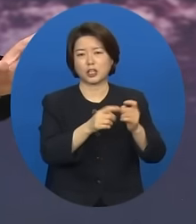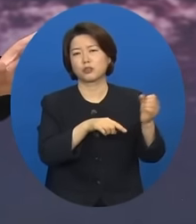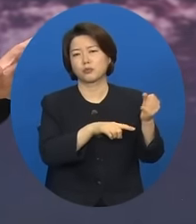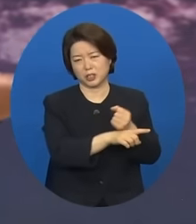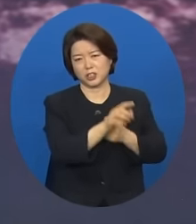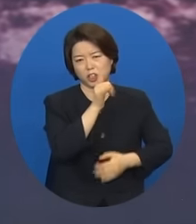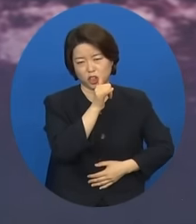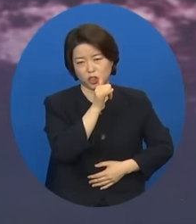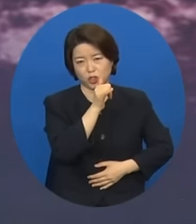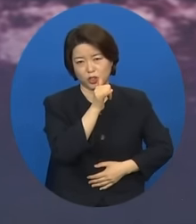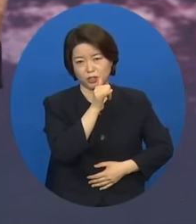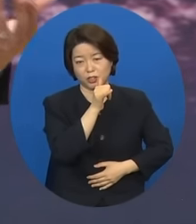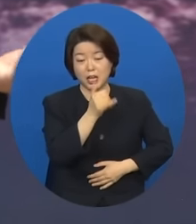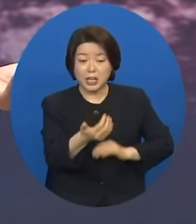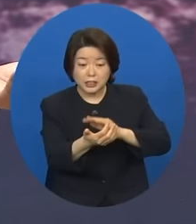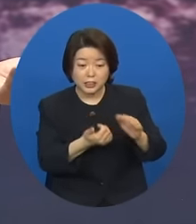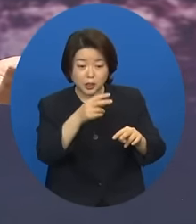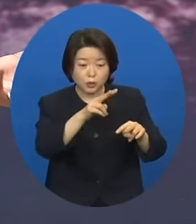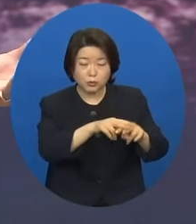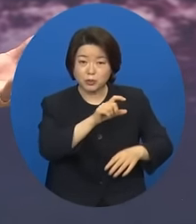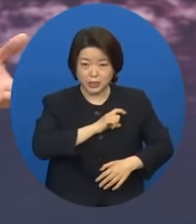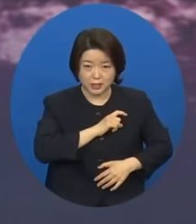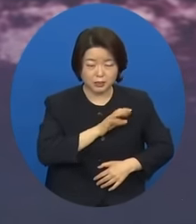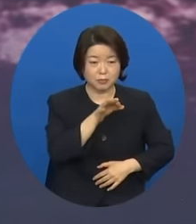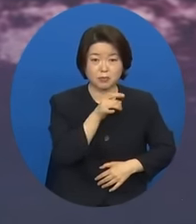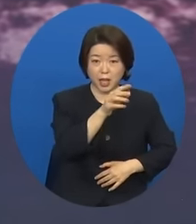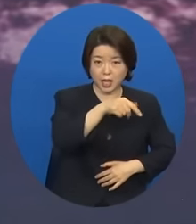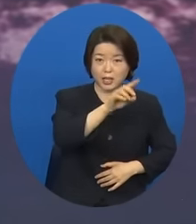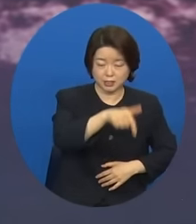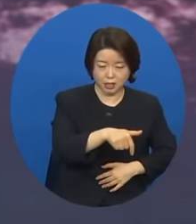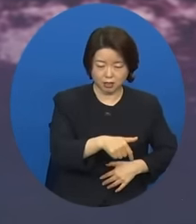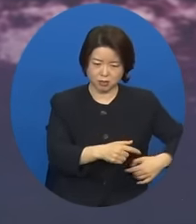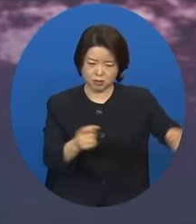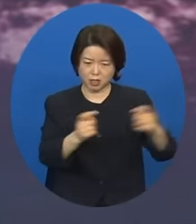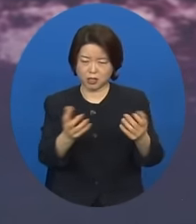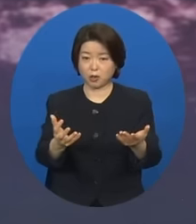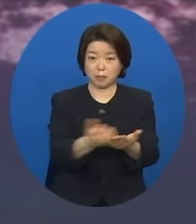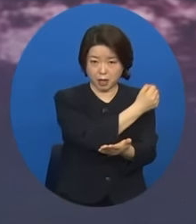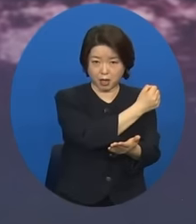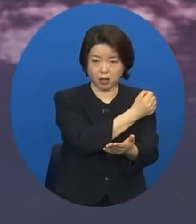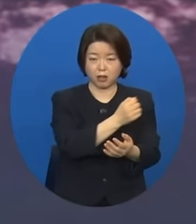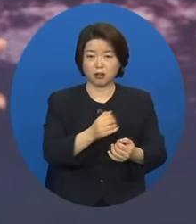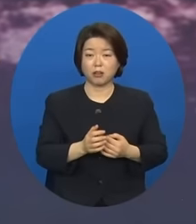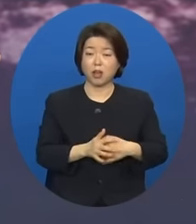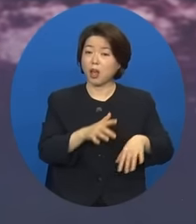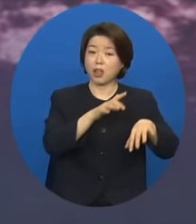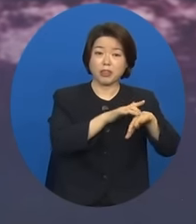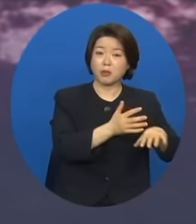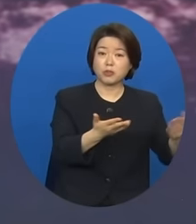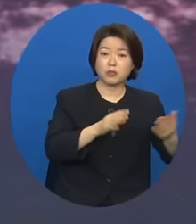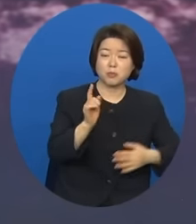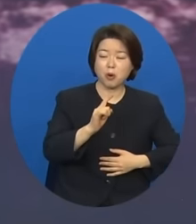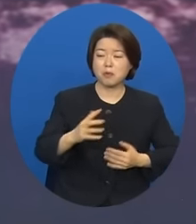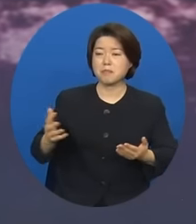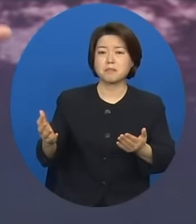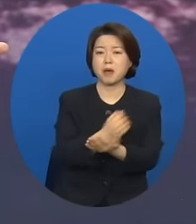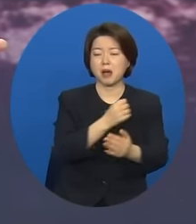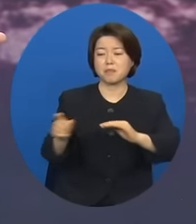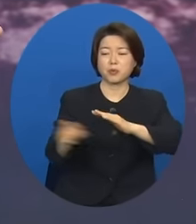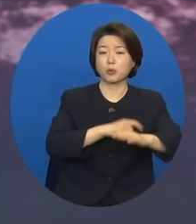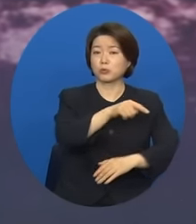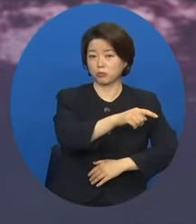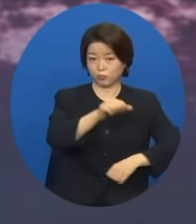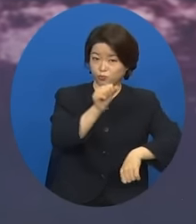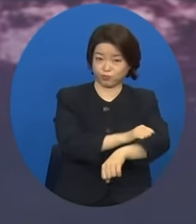뜻입니다 다투어서 빼앗은 것이죠 여러분 사탄은 하느님 주이 뭐라 그랬어요 빼앗아가는 겁니다 도둑질 하는